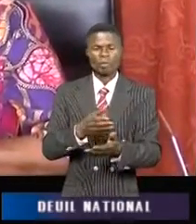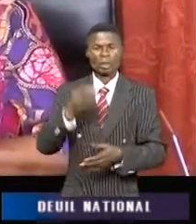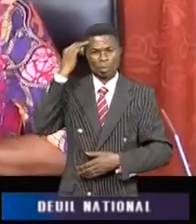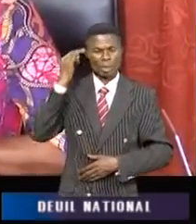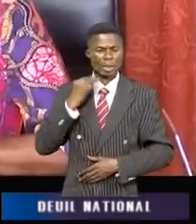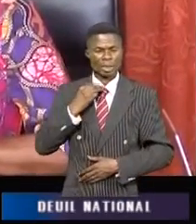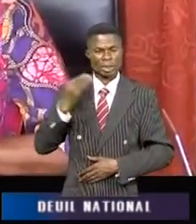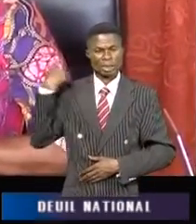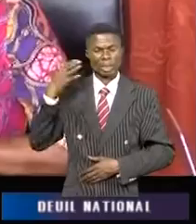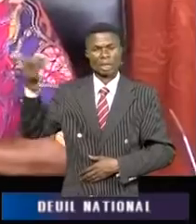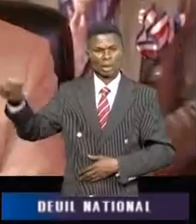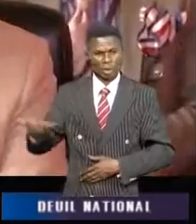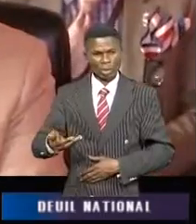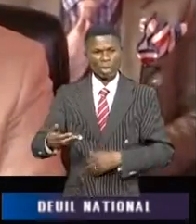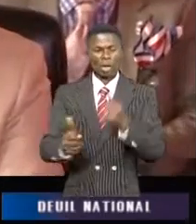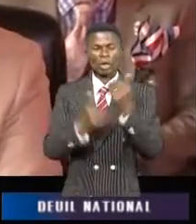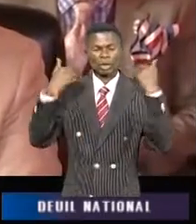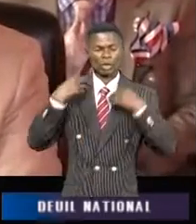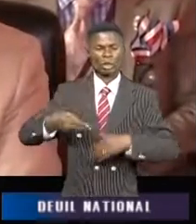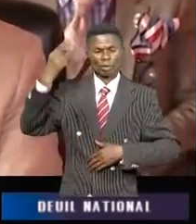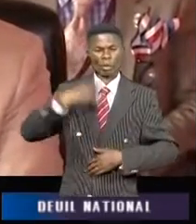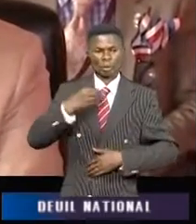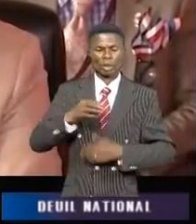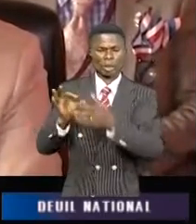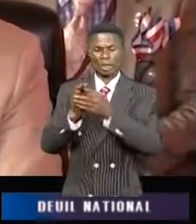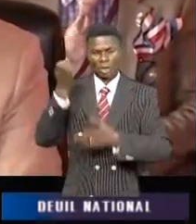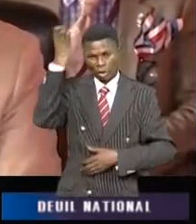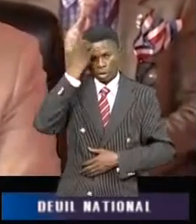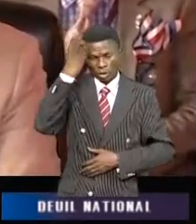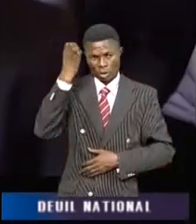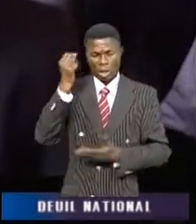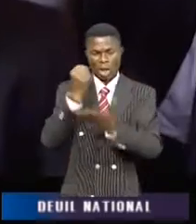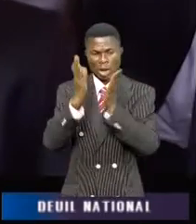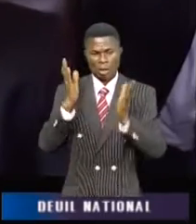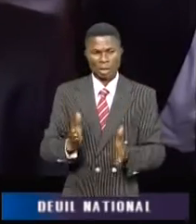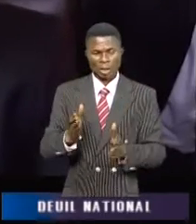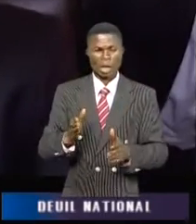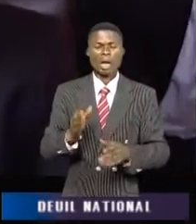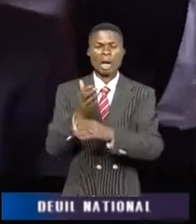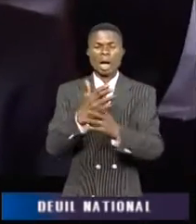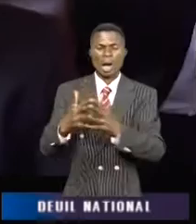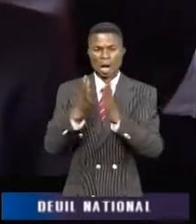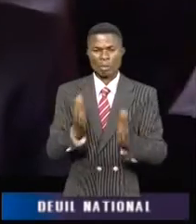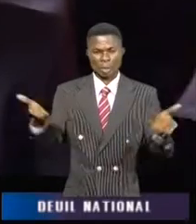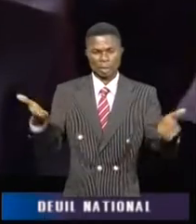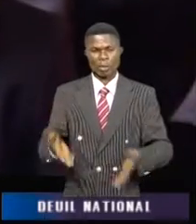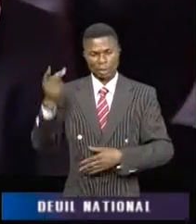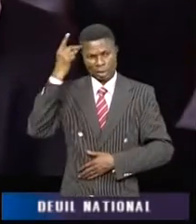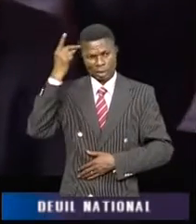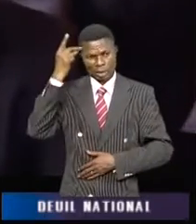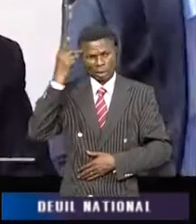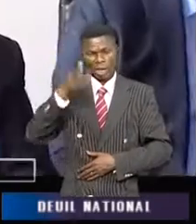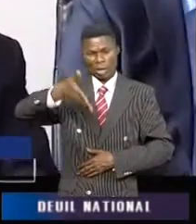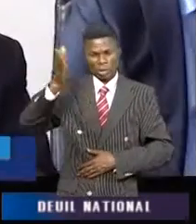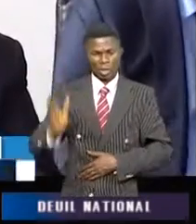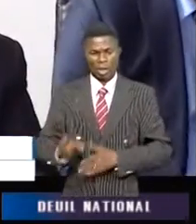Nzeza des personnalités comme Guillaume Chartin de l'Union européenne, de l'ambassadeur des USA en RDC Mike Hammer, d'un